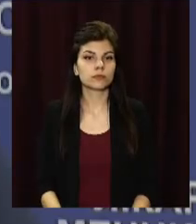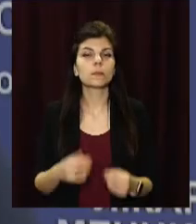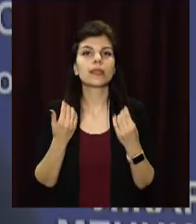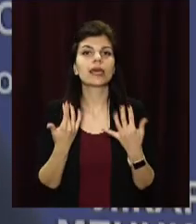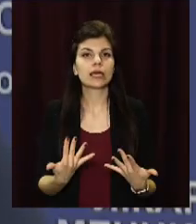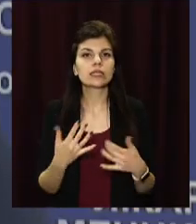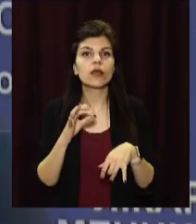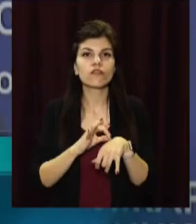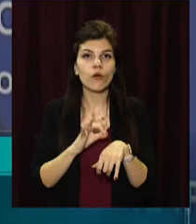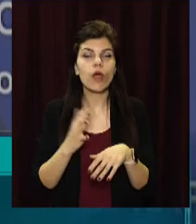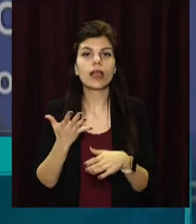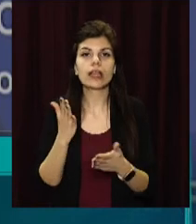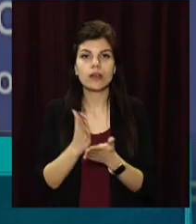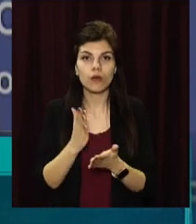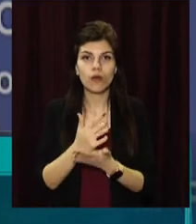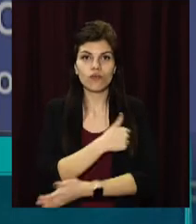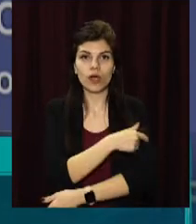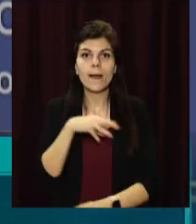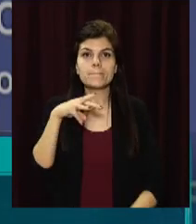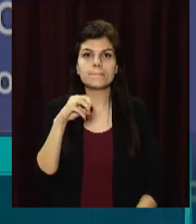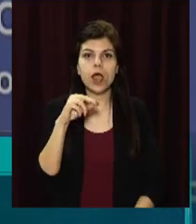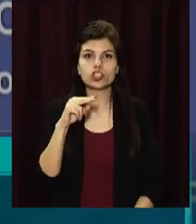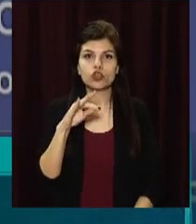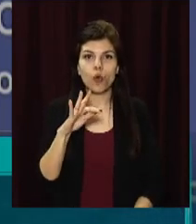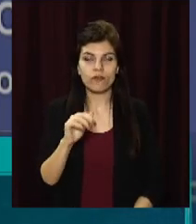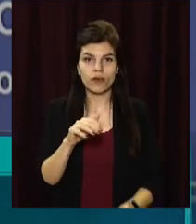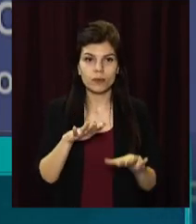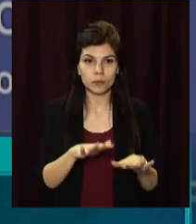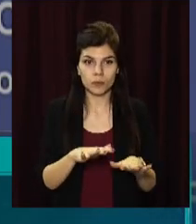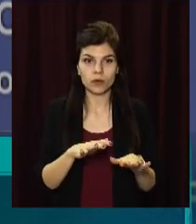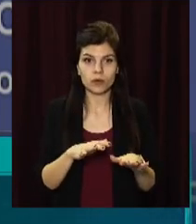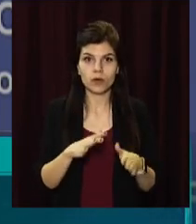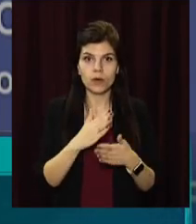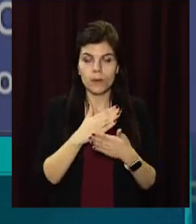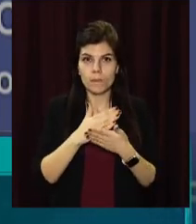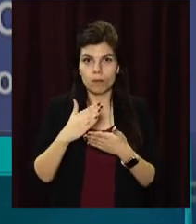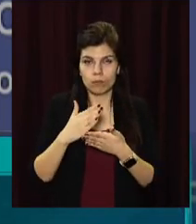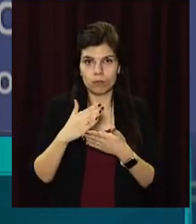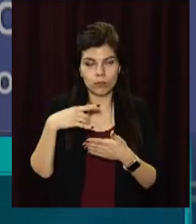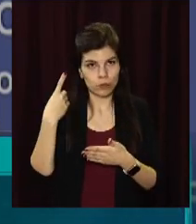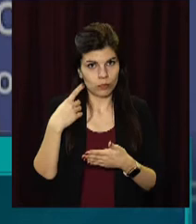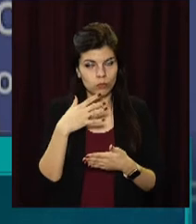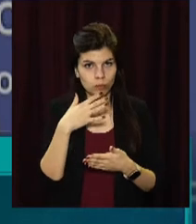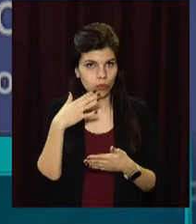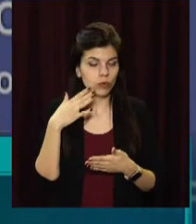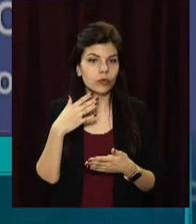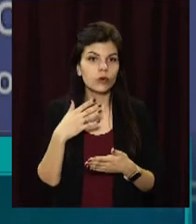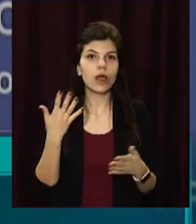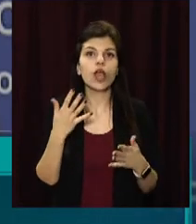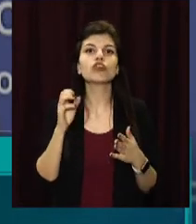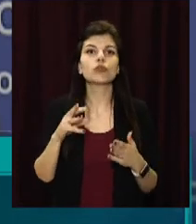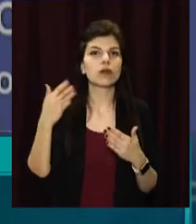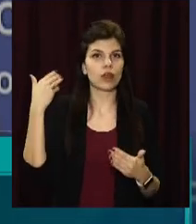Кількість хворих, які знаходяться в лікарні Мечникова, стоїть на піку всіх тих хвиль захворювання, які були